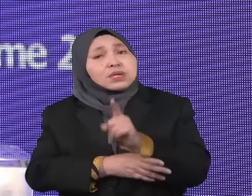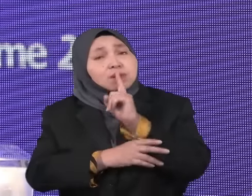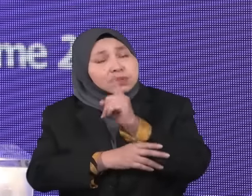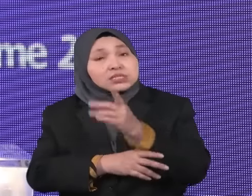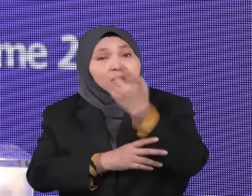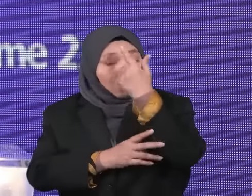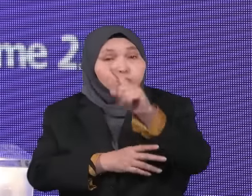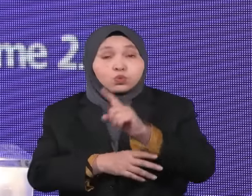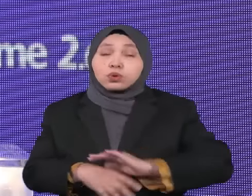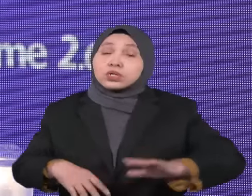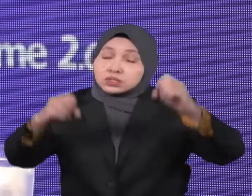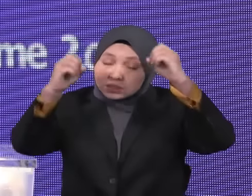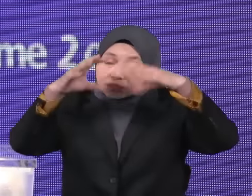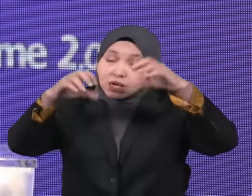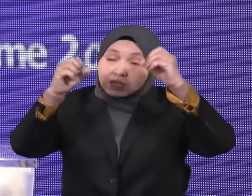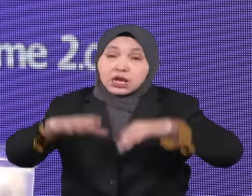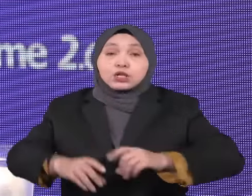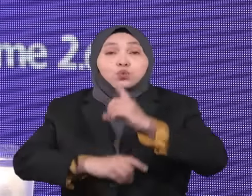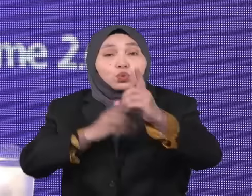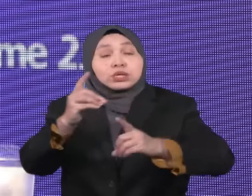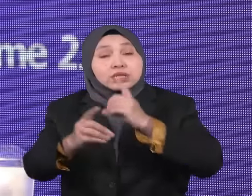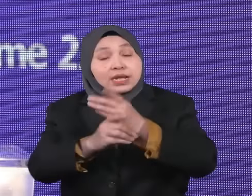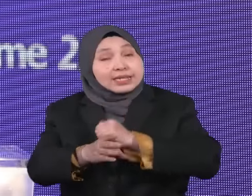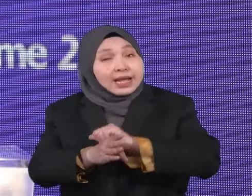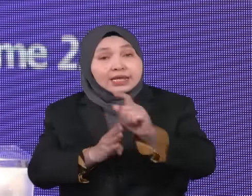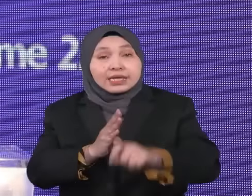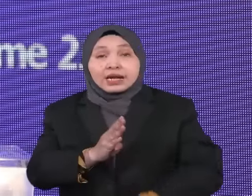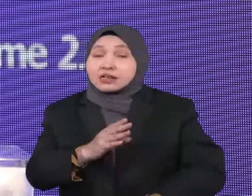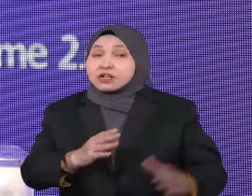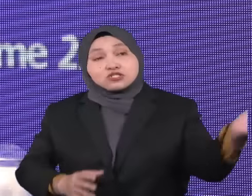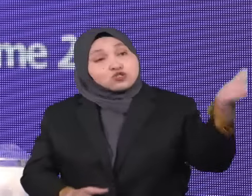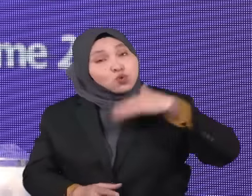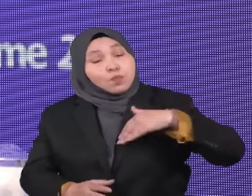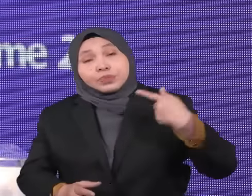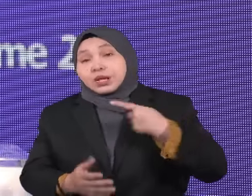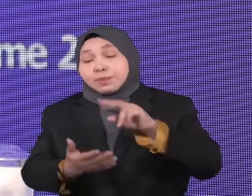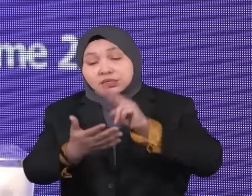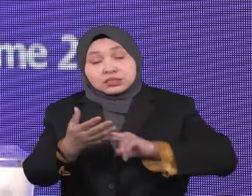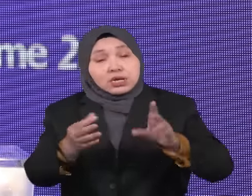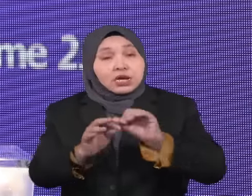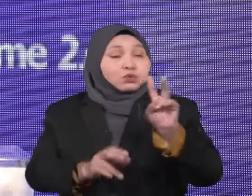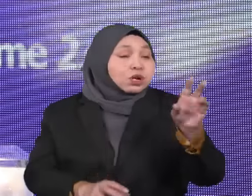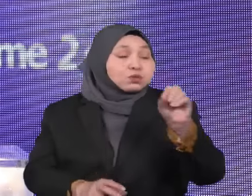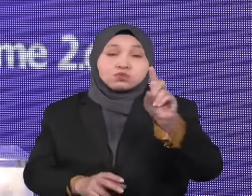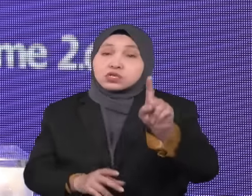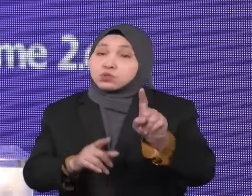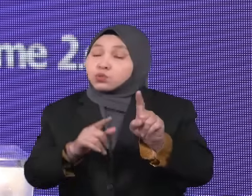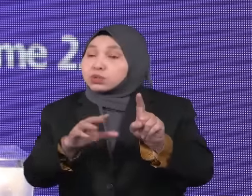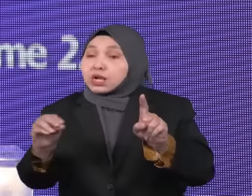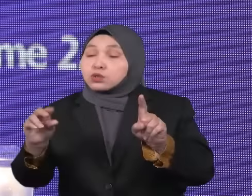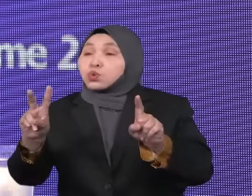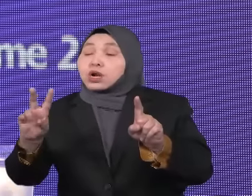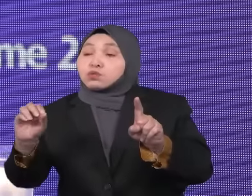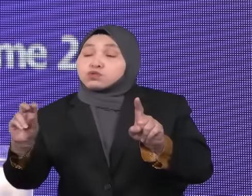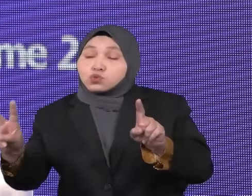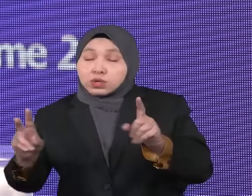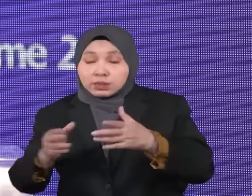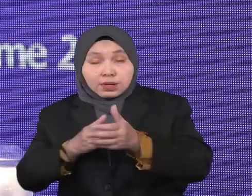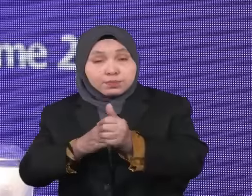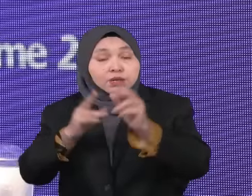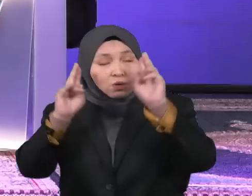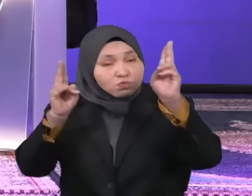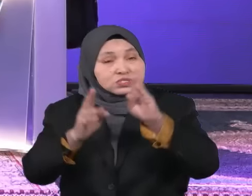untuk kesejahteraan di dunia dan juga di akhirat. Jom kita baca ayat 201 dan 202 bersama dipimpin Al-Fadhil